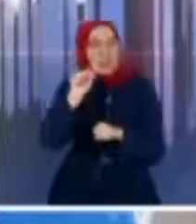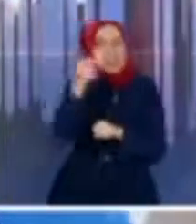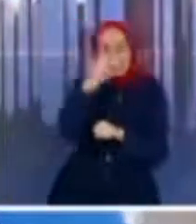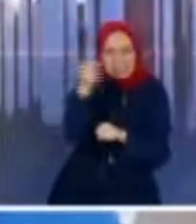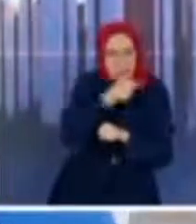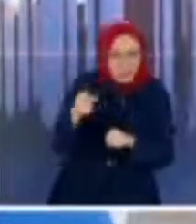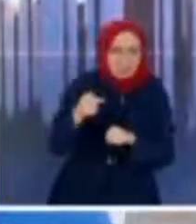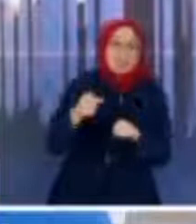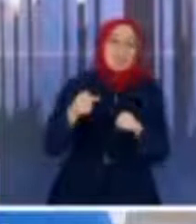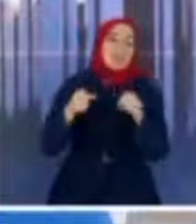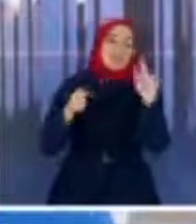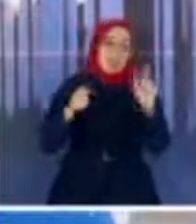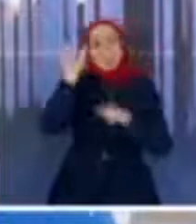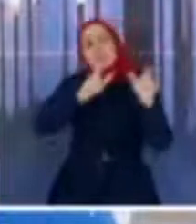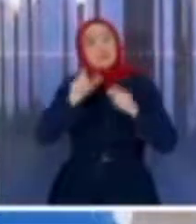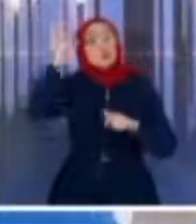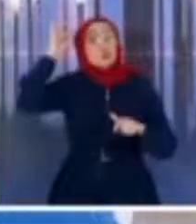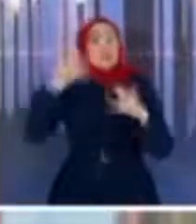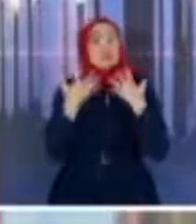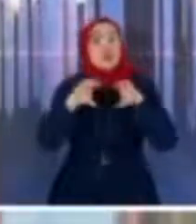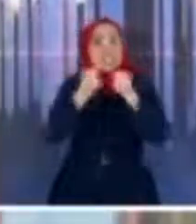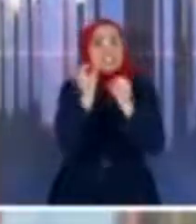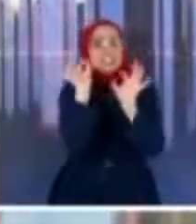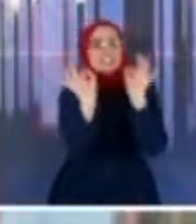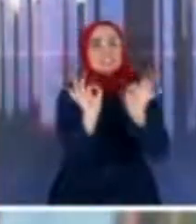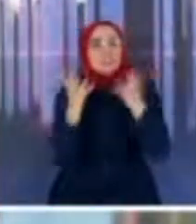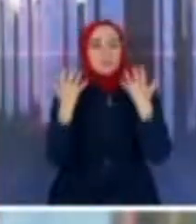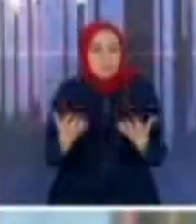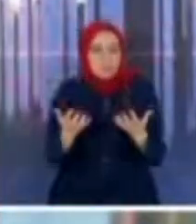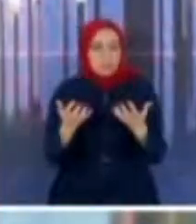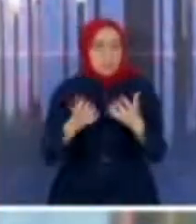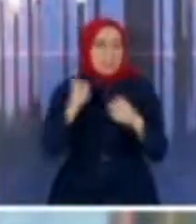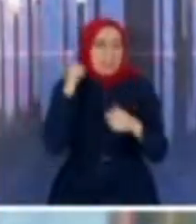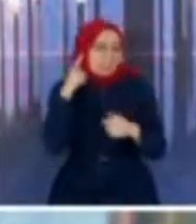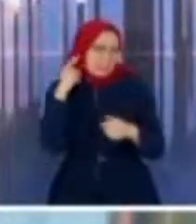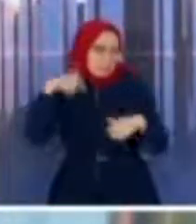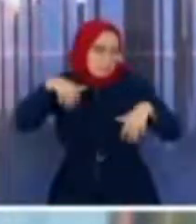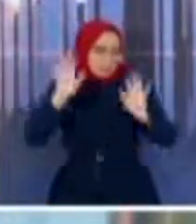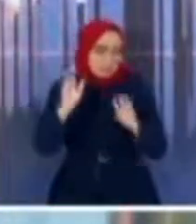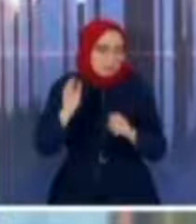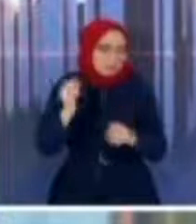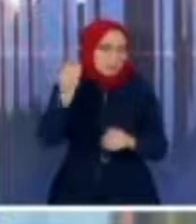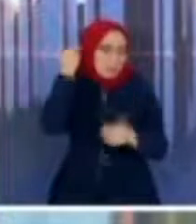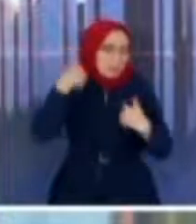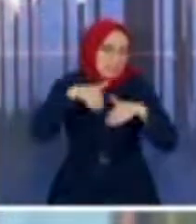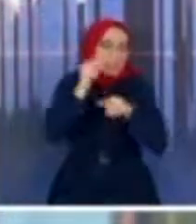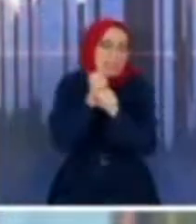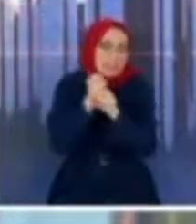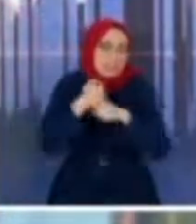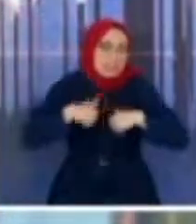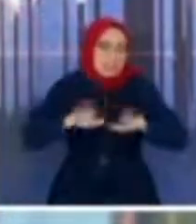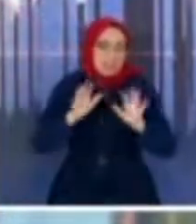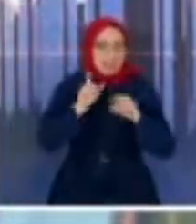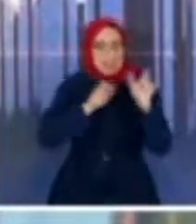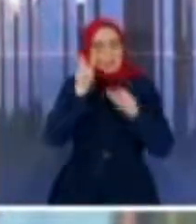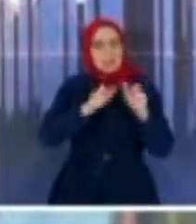على الاقل هذيك الهوايه التونسيه الاولى. راهو اذا كان سمعتوا كلام ماهوش باهي عرفوا راكم قاعدين تخدموا خاطر الوحيد اللي ما